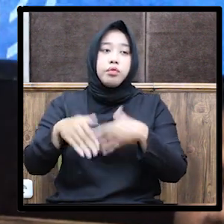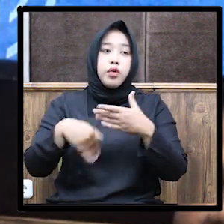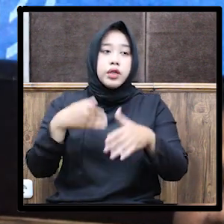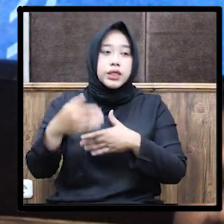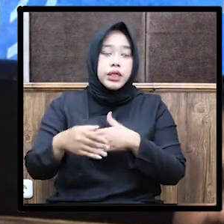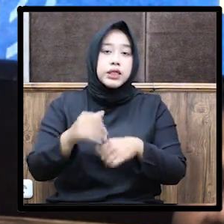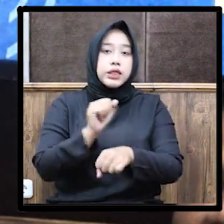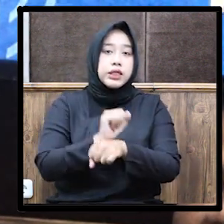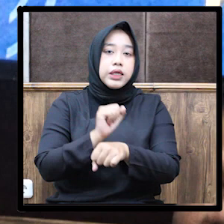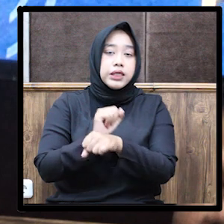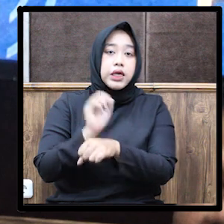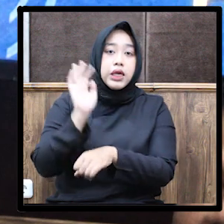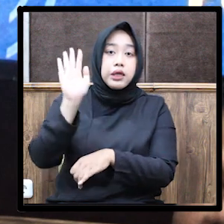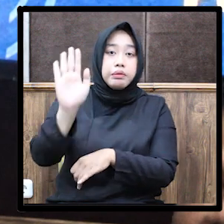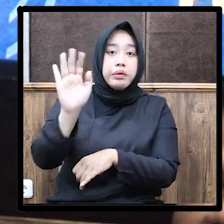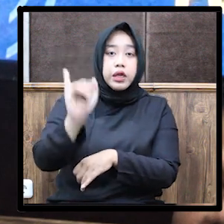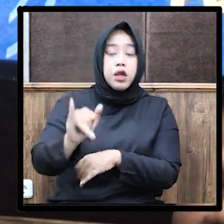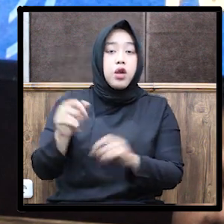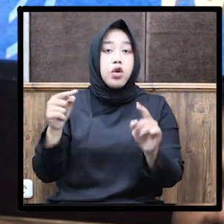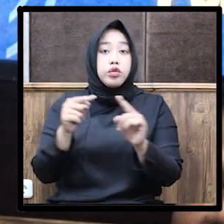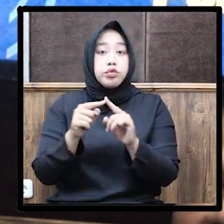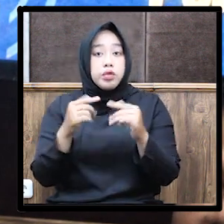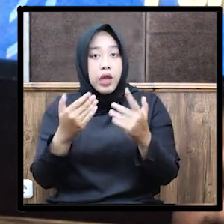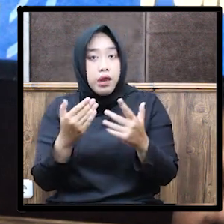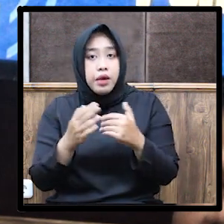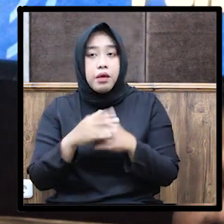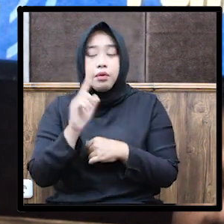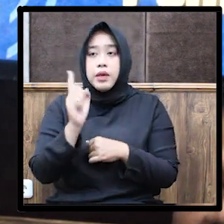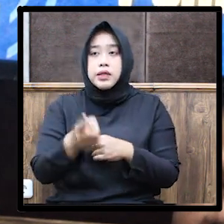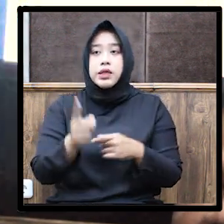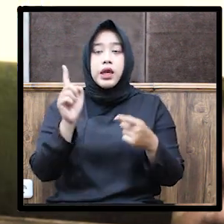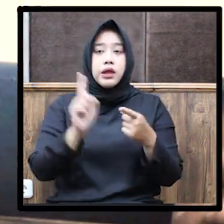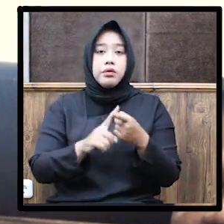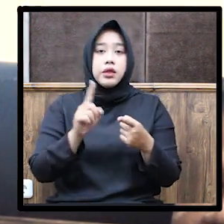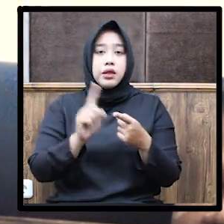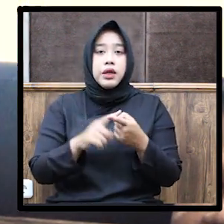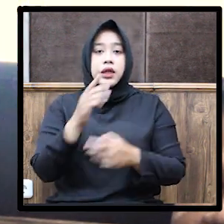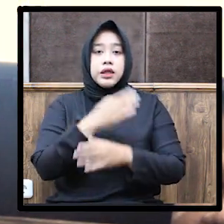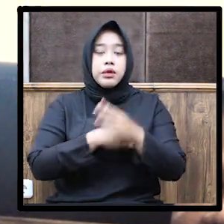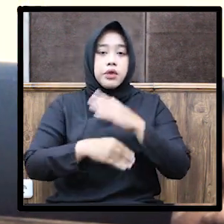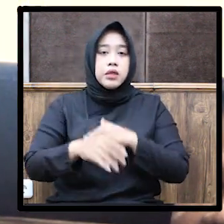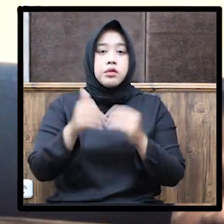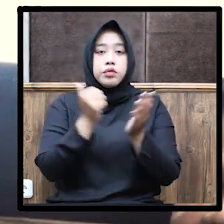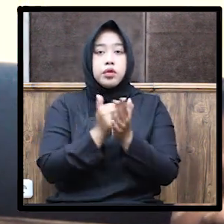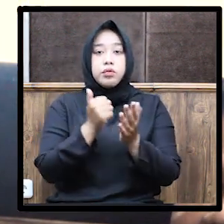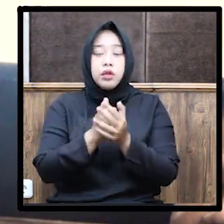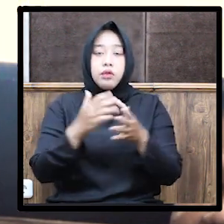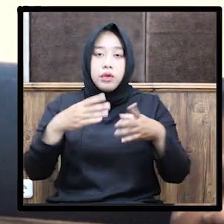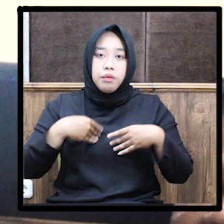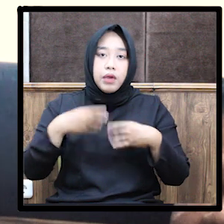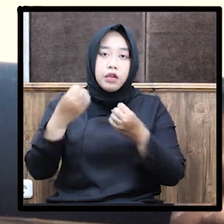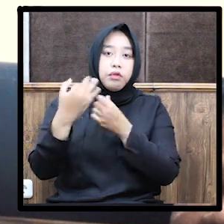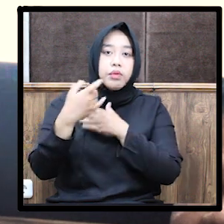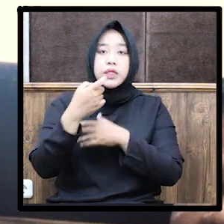disadari, dan tentu ini jadi bagian dari kerja-kerja ke depan gitu ya, untuk bisa